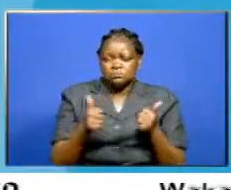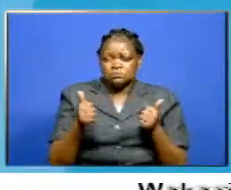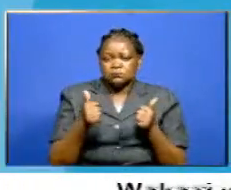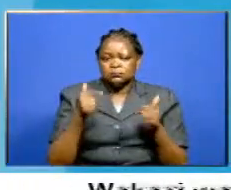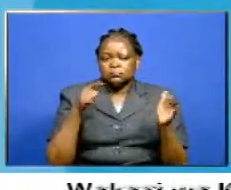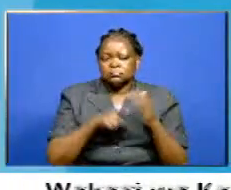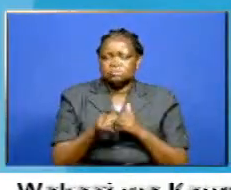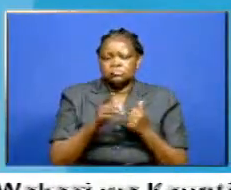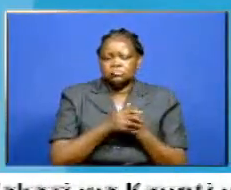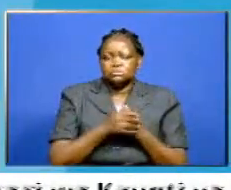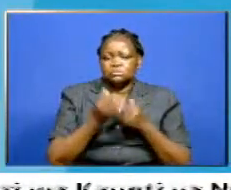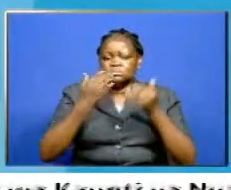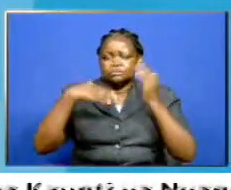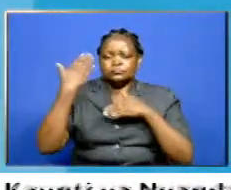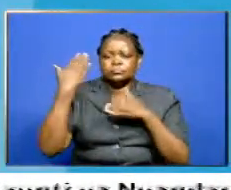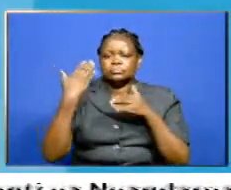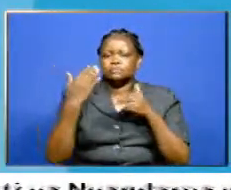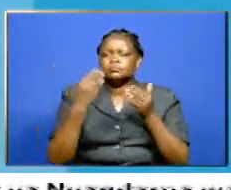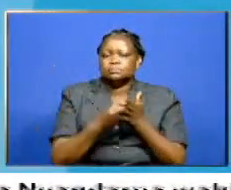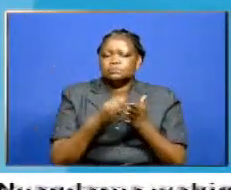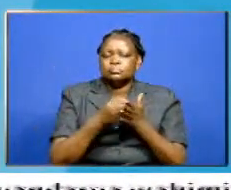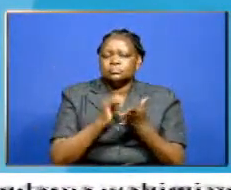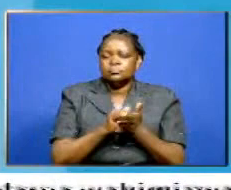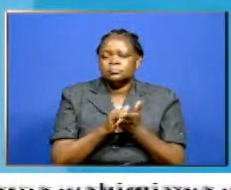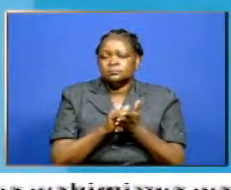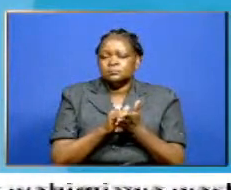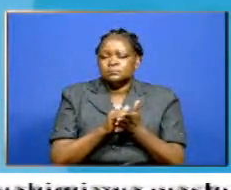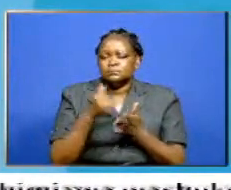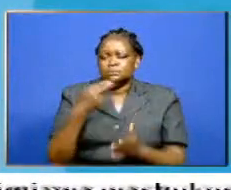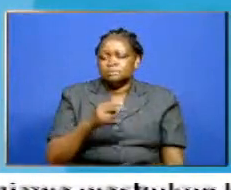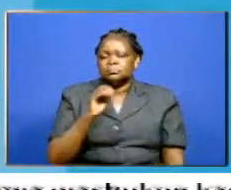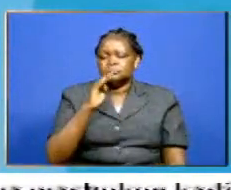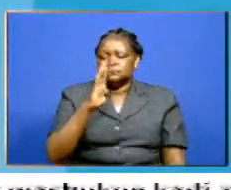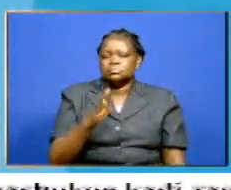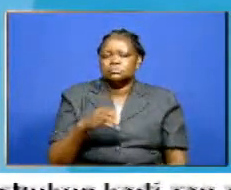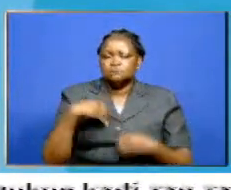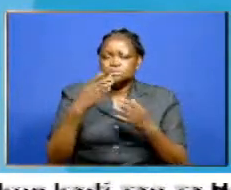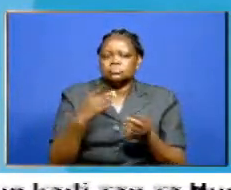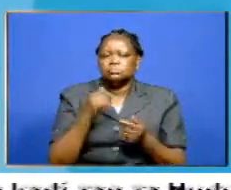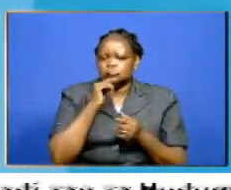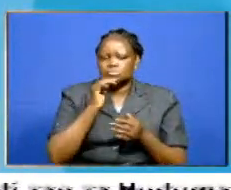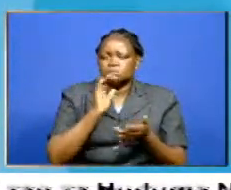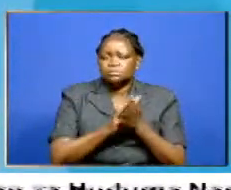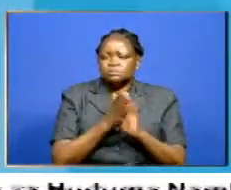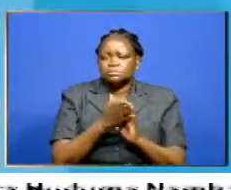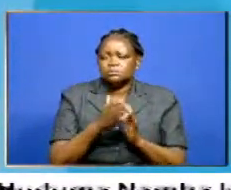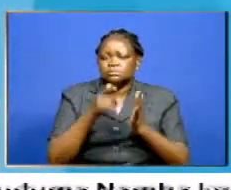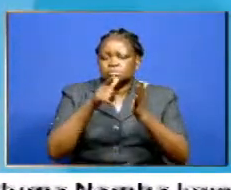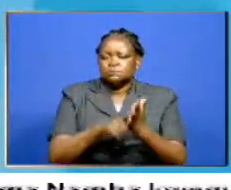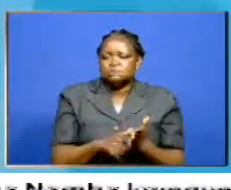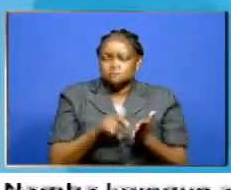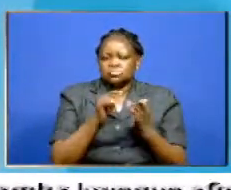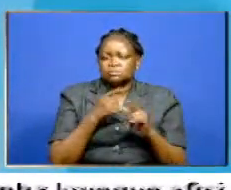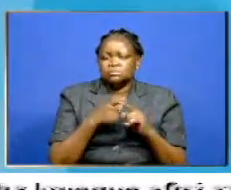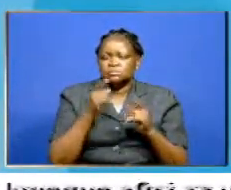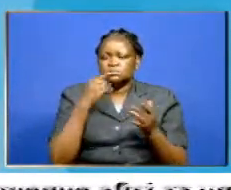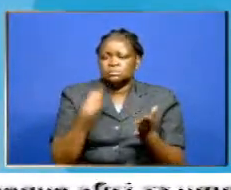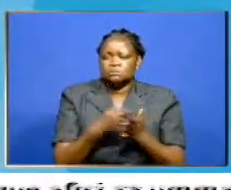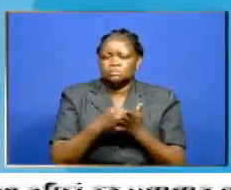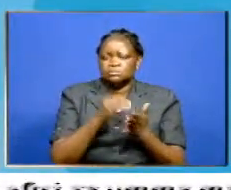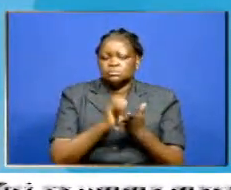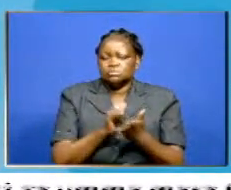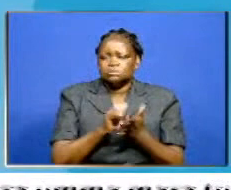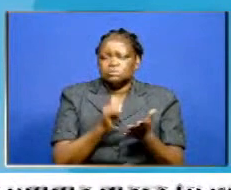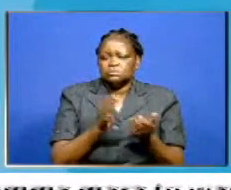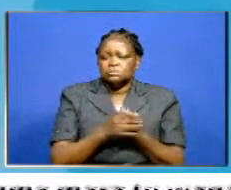katika chuo kikuu, ile pesa ambao wanapewa na HELB isiwe mkopo, iwe ni pesa ambayo kwa kizungu tunaita grant, kwa